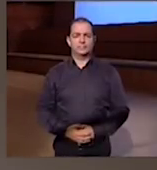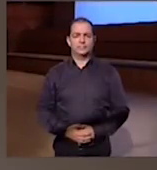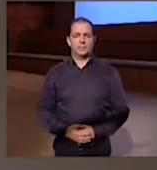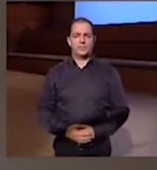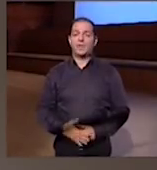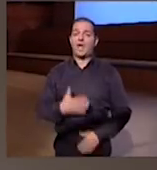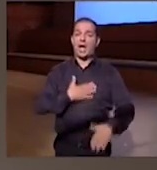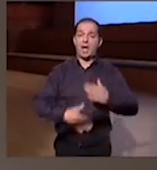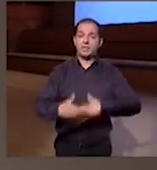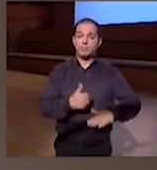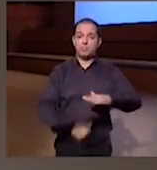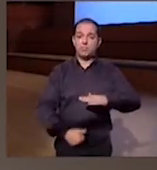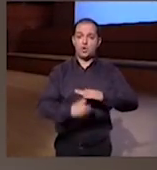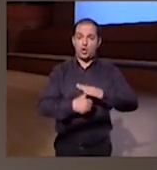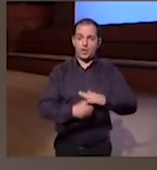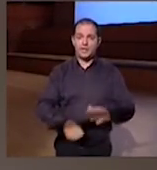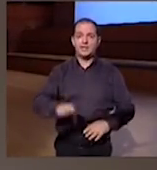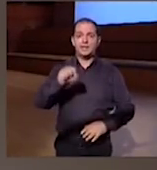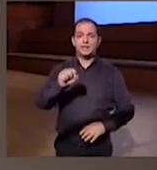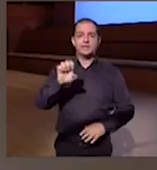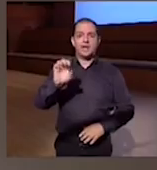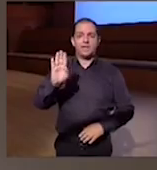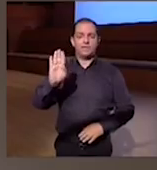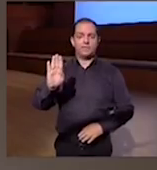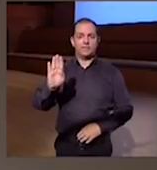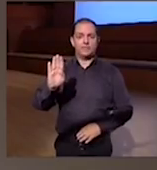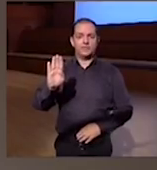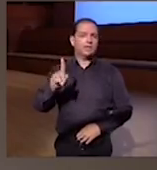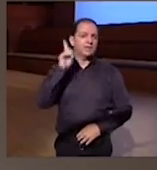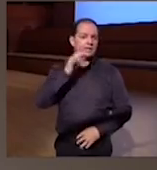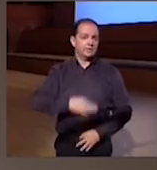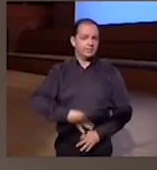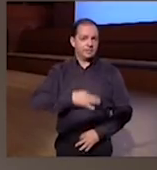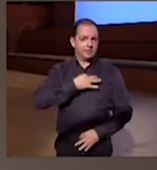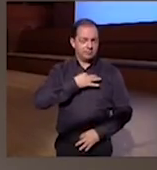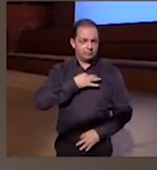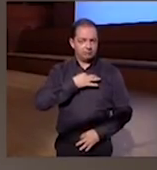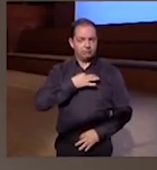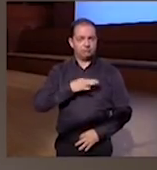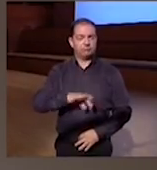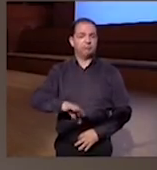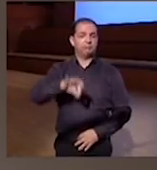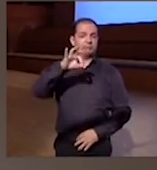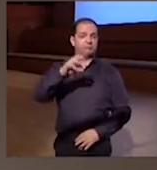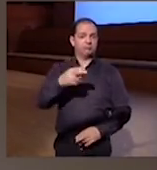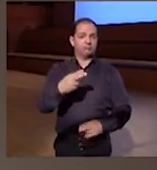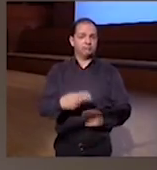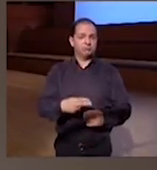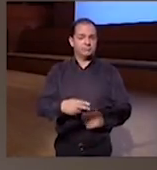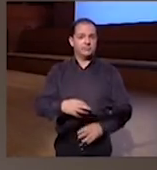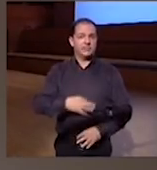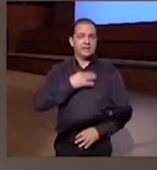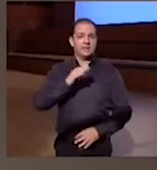Αγαπητέ Πρόεδρε του ΣΕΒ, κυρίες και κύριοι, αγαπητέ Ζίγκμαρ